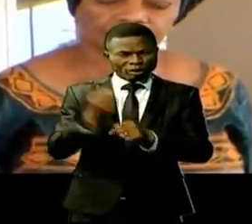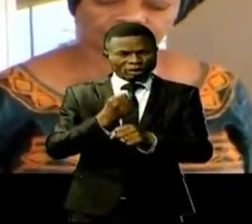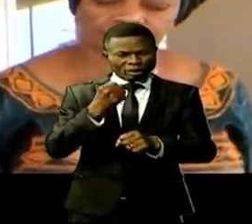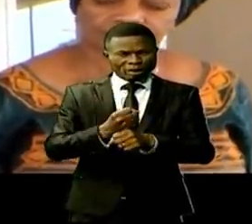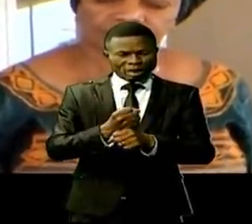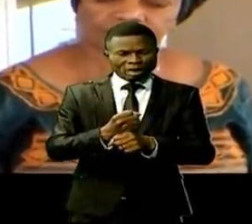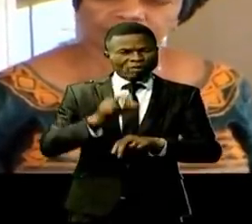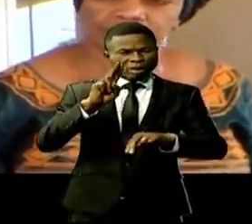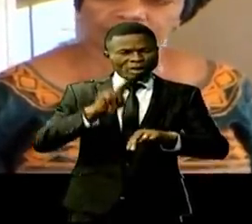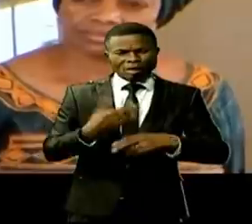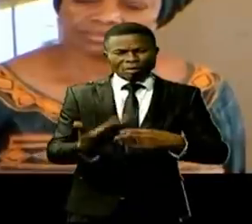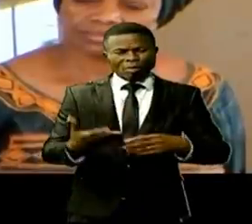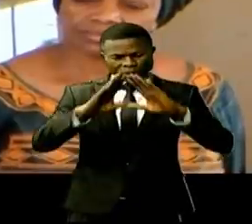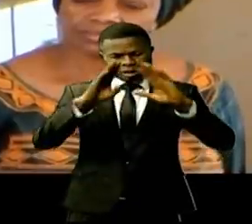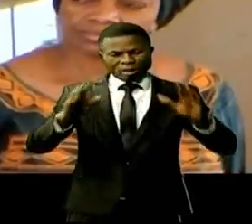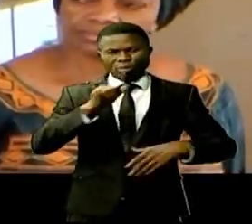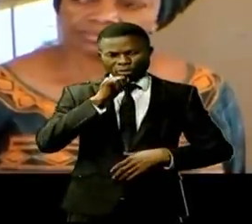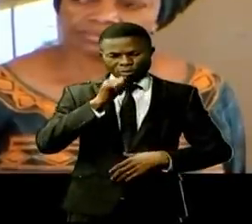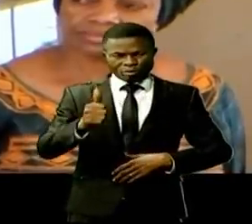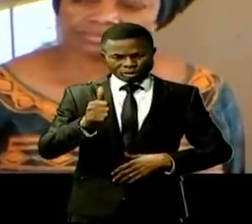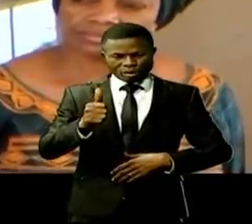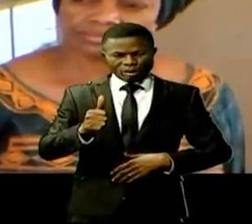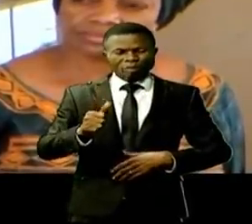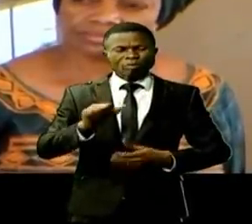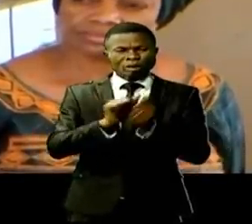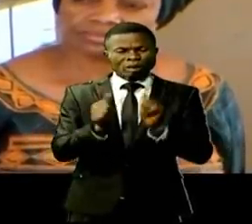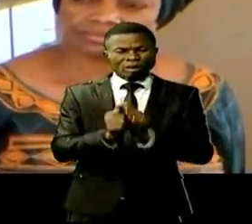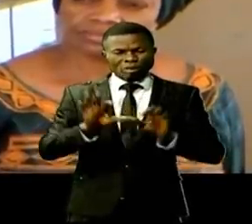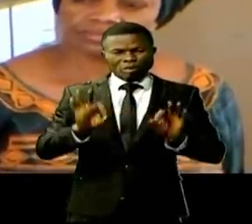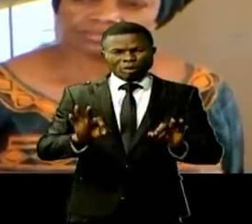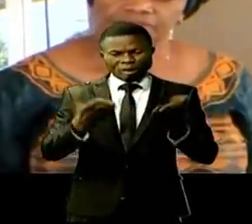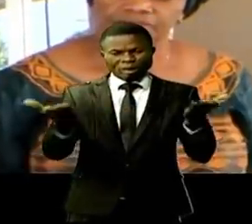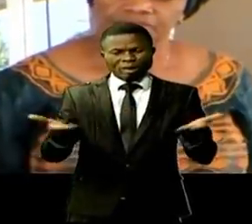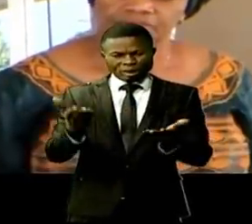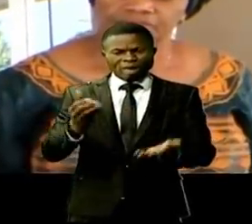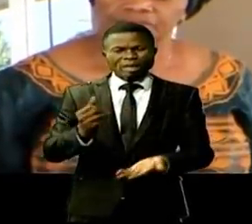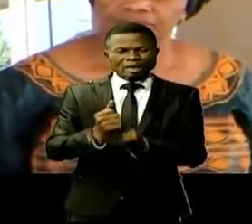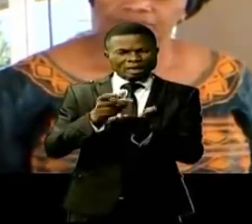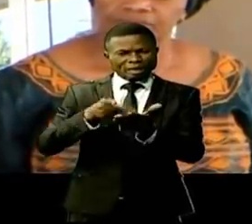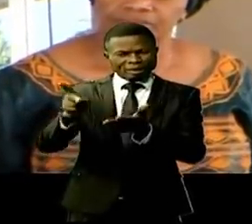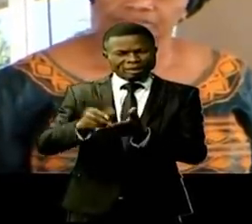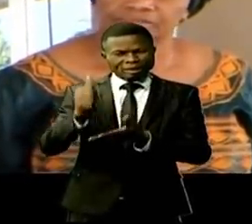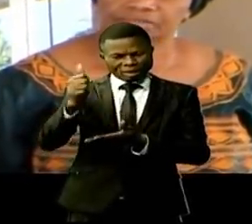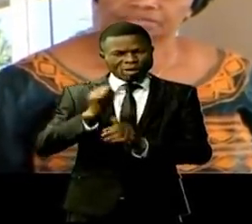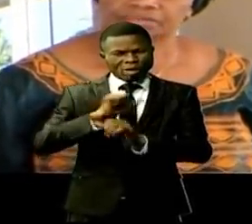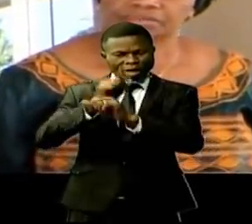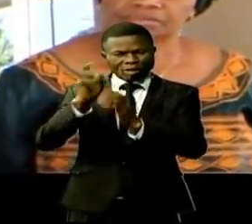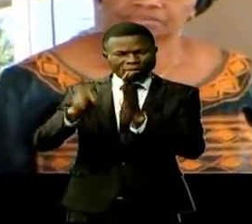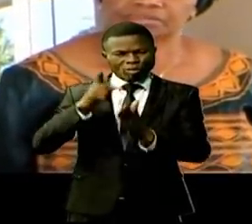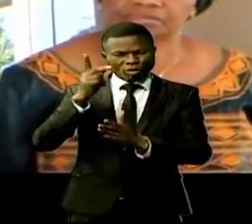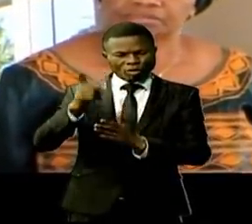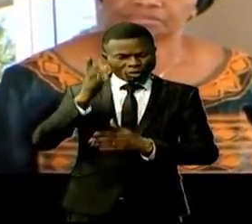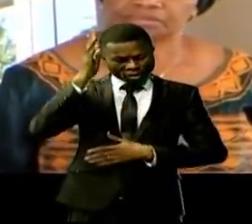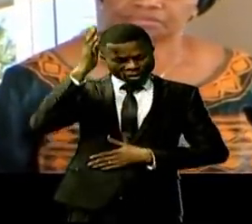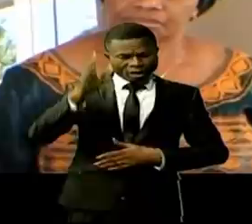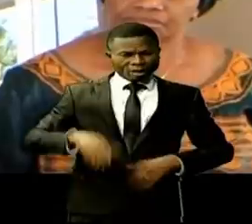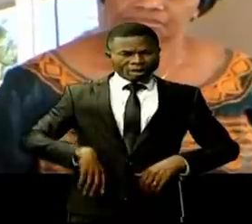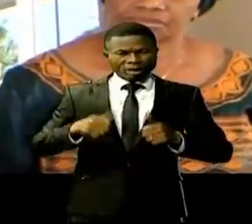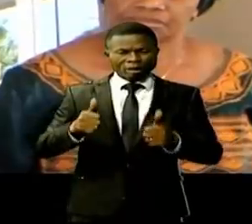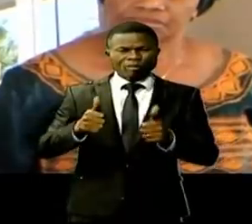des emplois basés sur la nature et qui payent mieux, qui assurent mieux leur avenir. De manière tout à